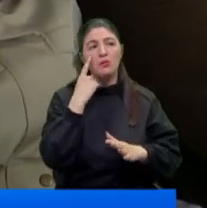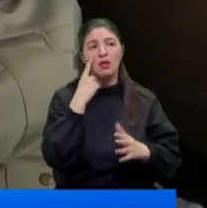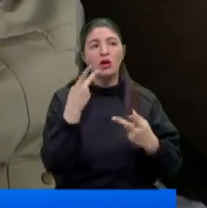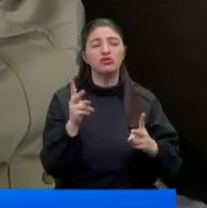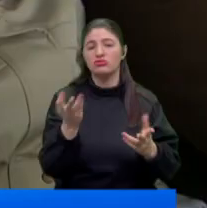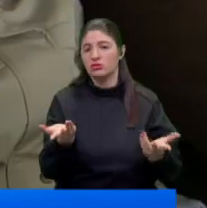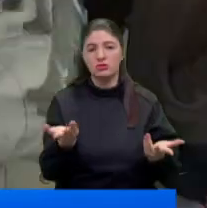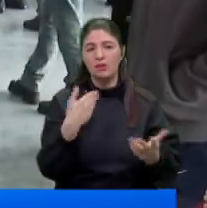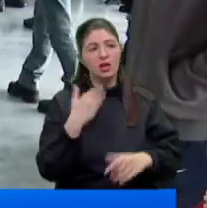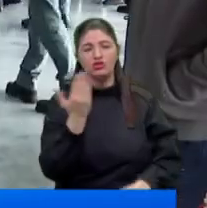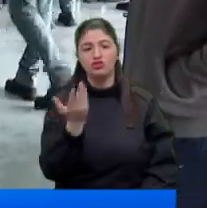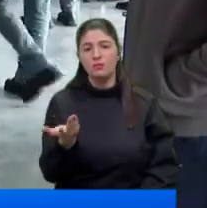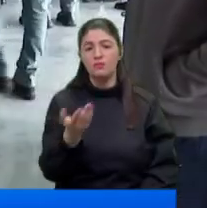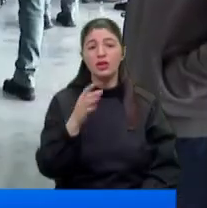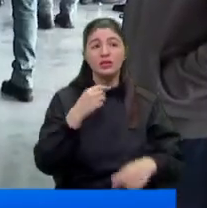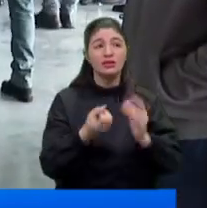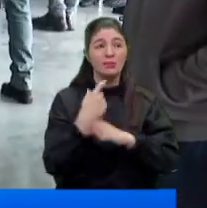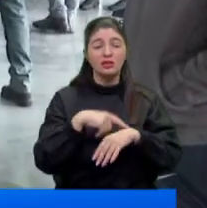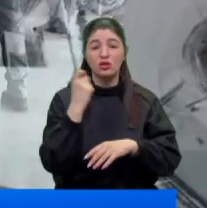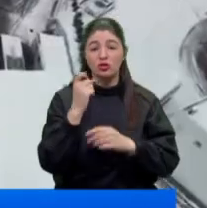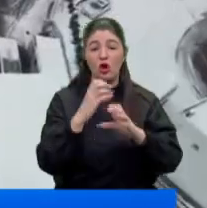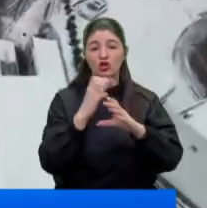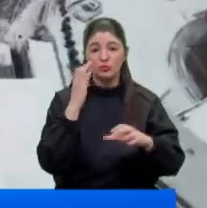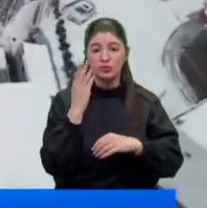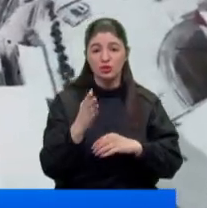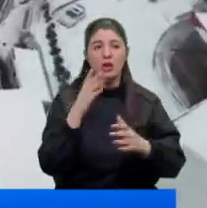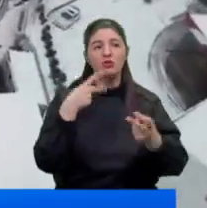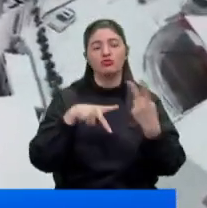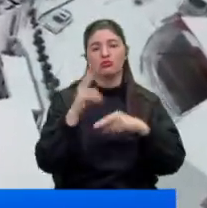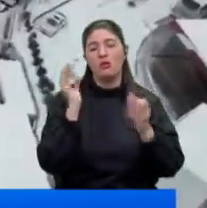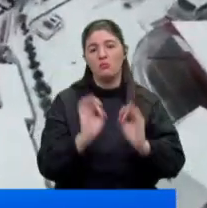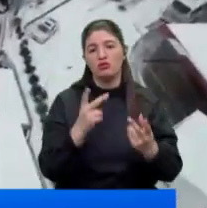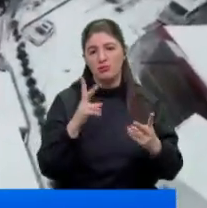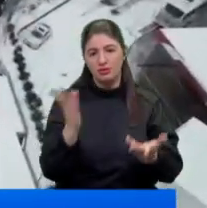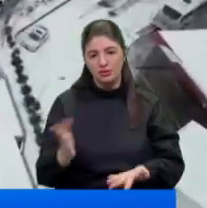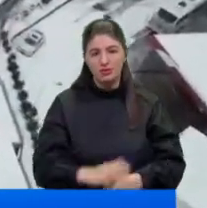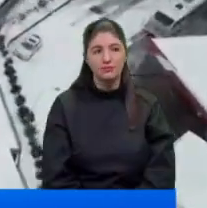açılırsa gideceğiz. Sabah 9 itibariyle otobüsler seferlerine başlayabildi.